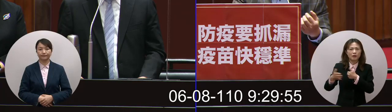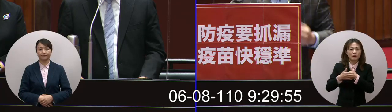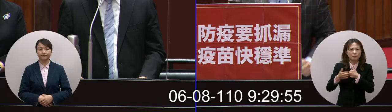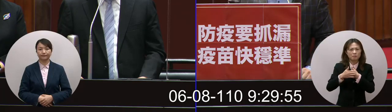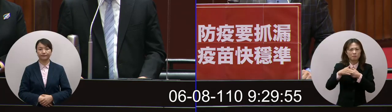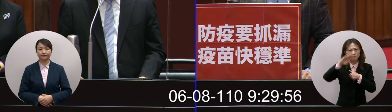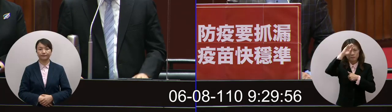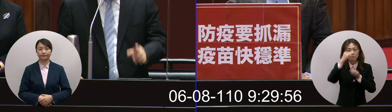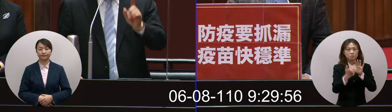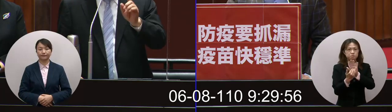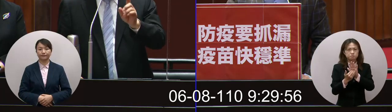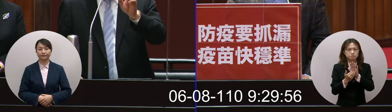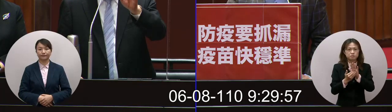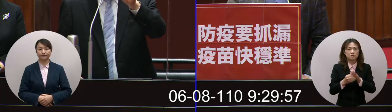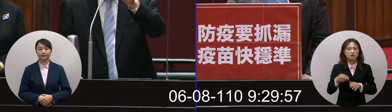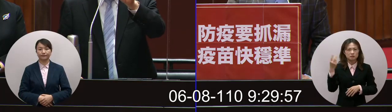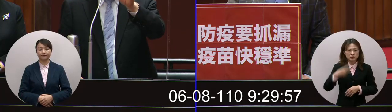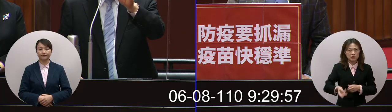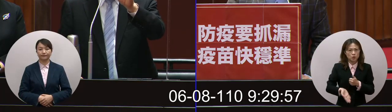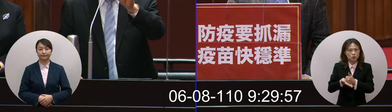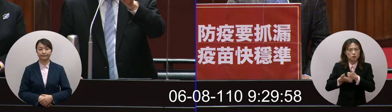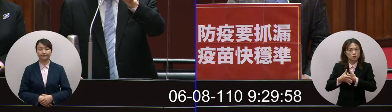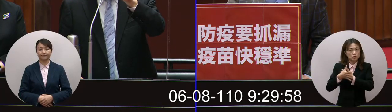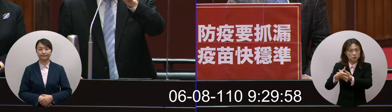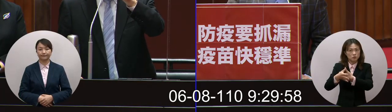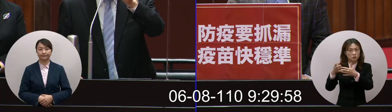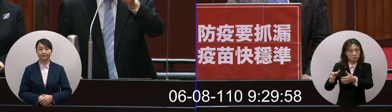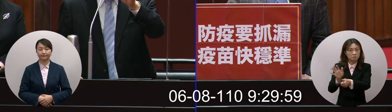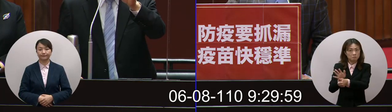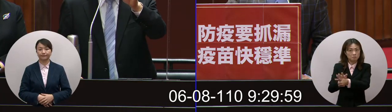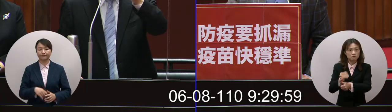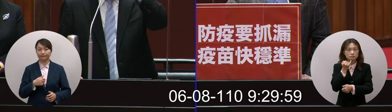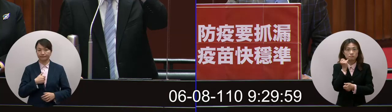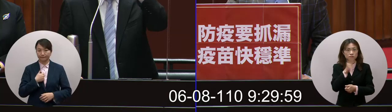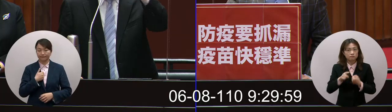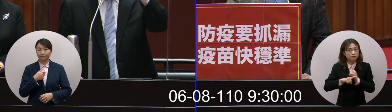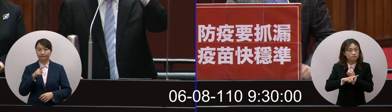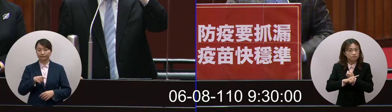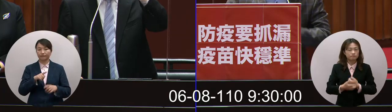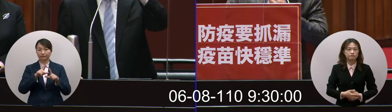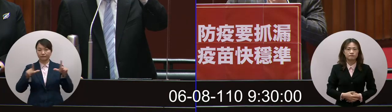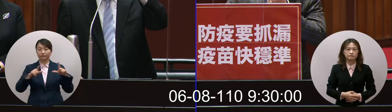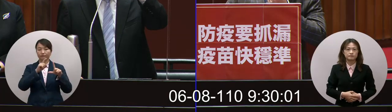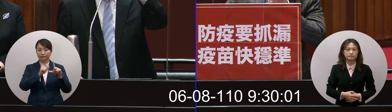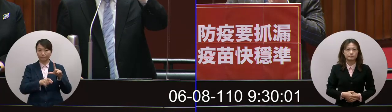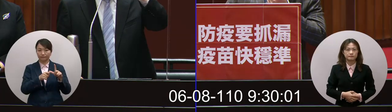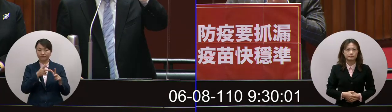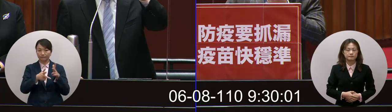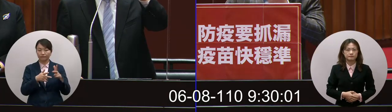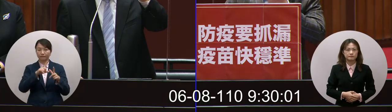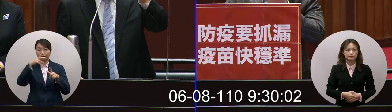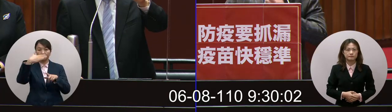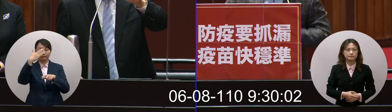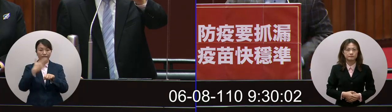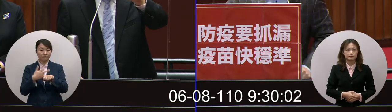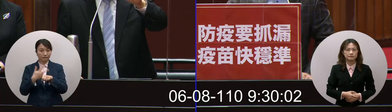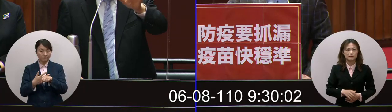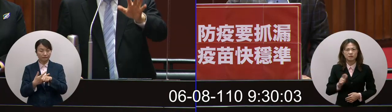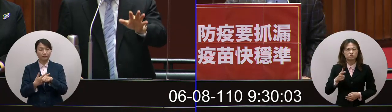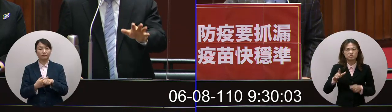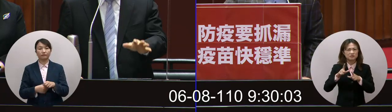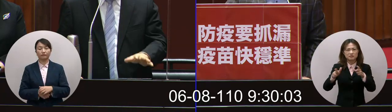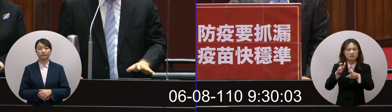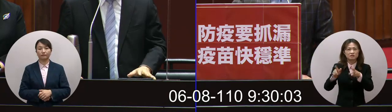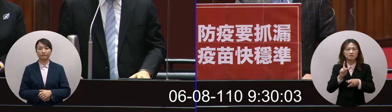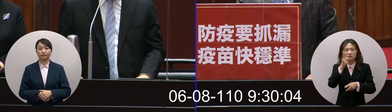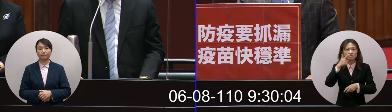鼓励设施给因。我的建议是安尼，是咪让研究看卖？ 其实哦，即个大厂吼，高科技即个哦， 不只是大厂